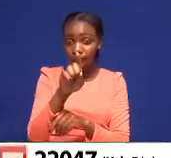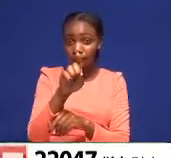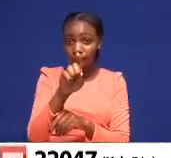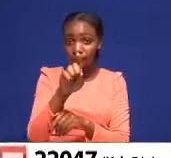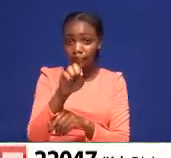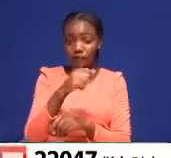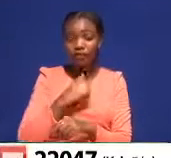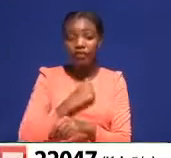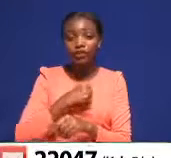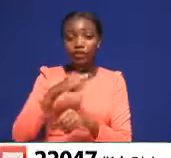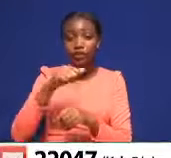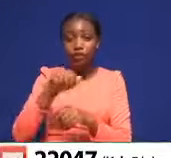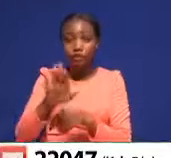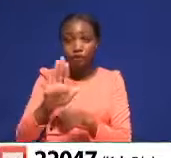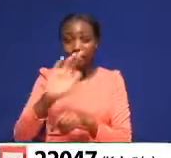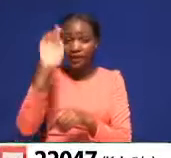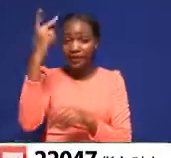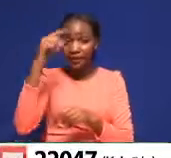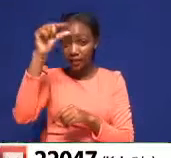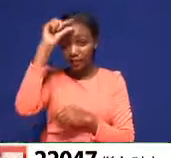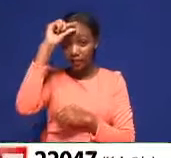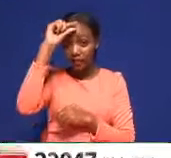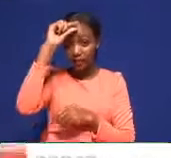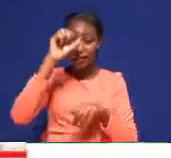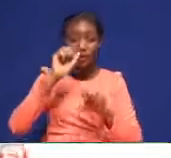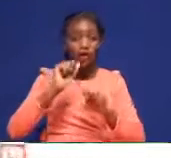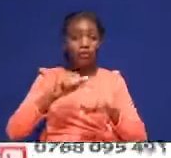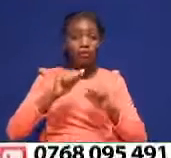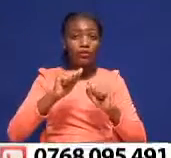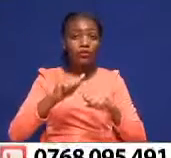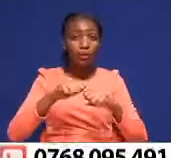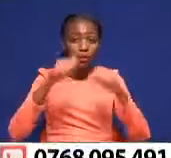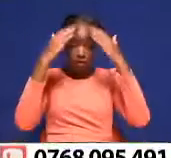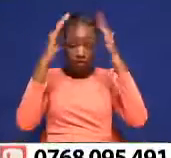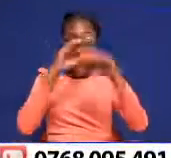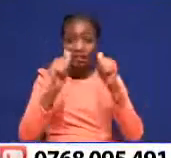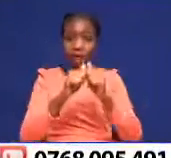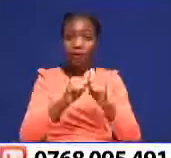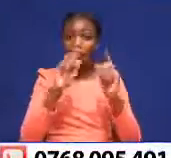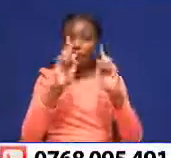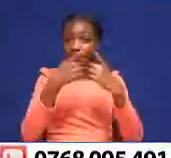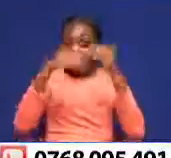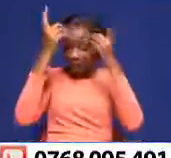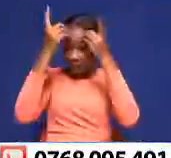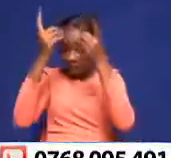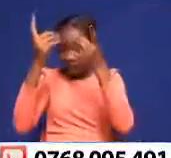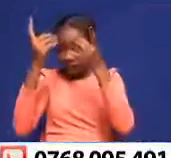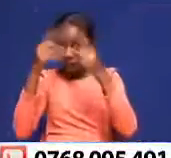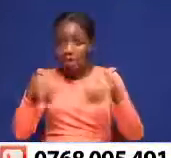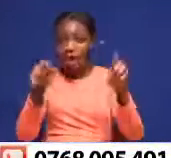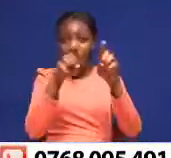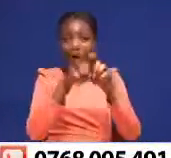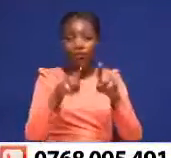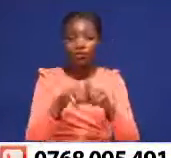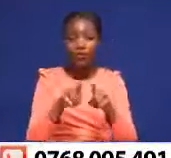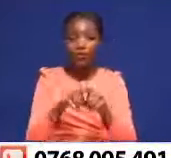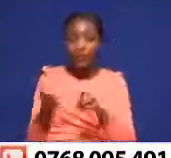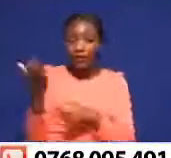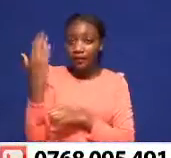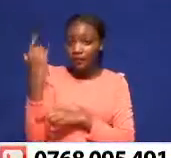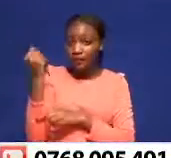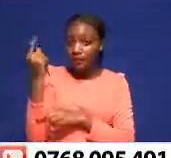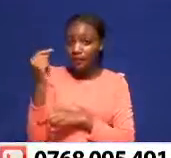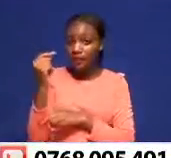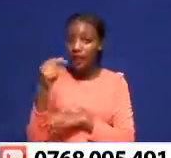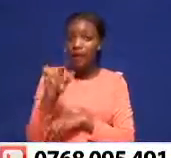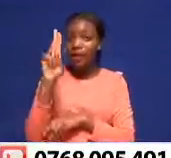the Kenya government will take the necessary decisions. Katika kutetea hatua yake hivi majuzi,